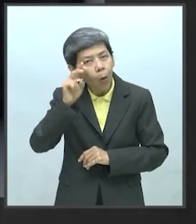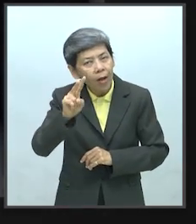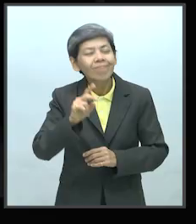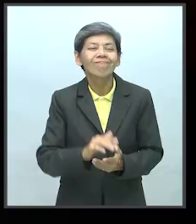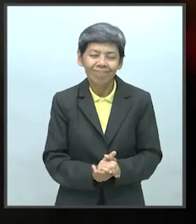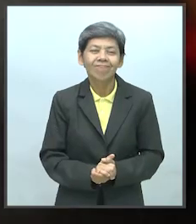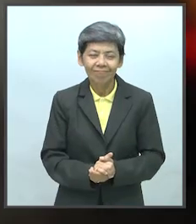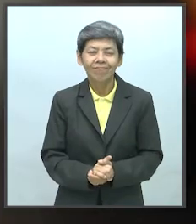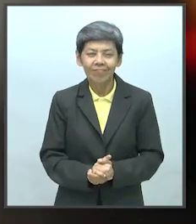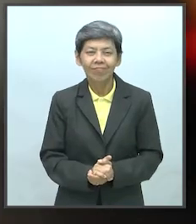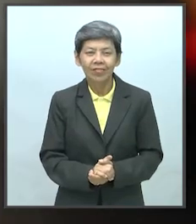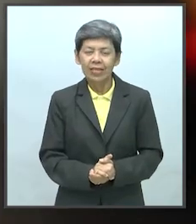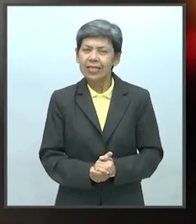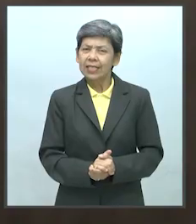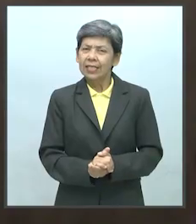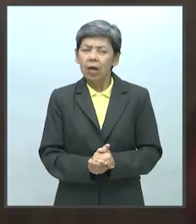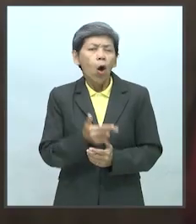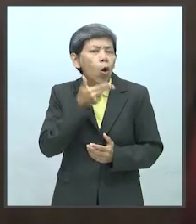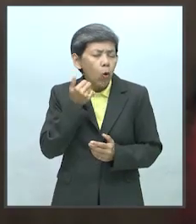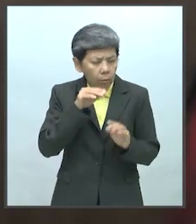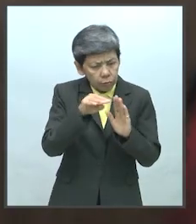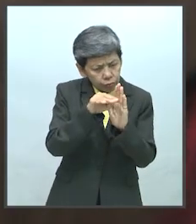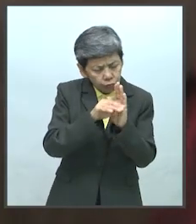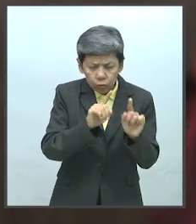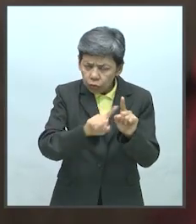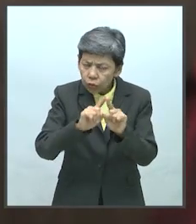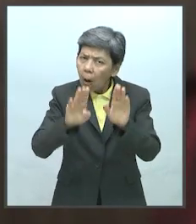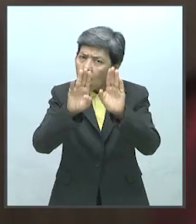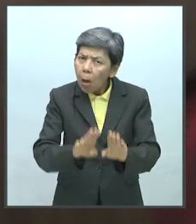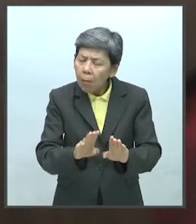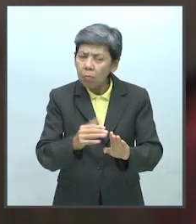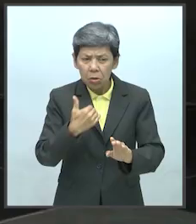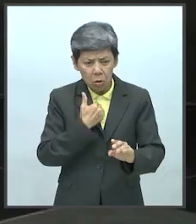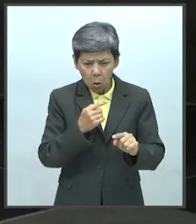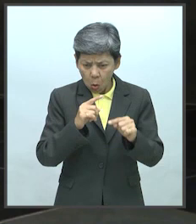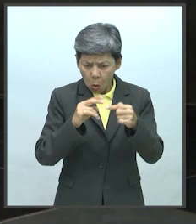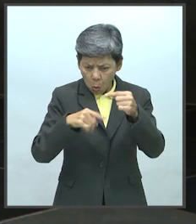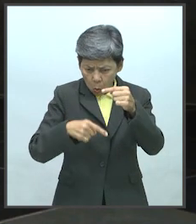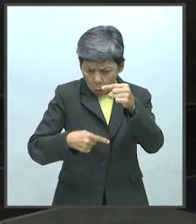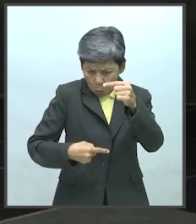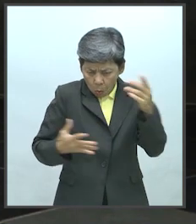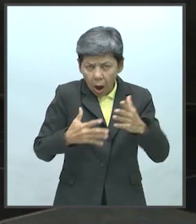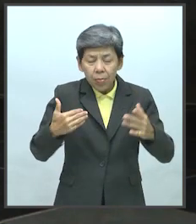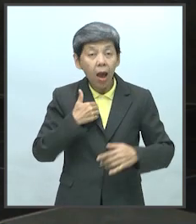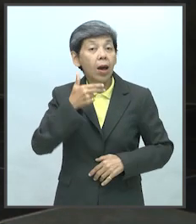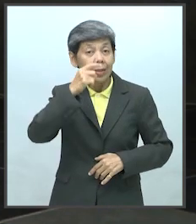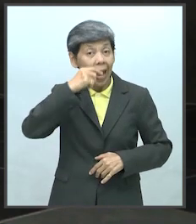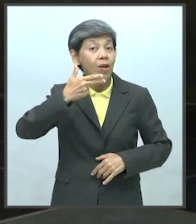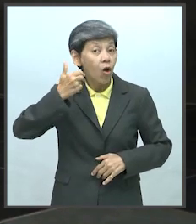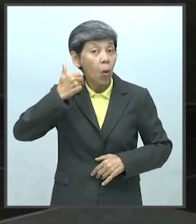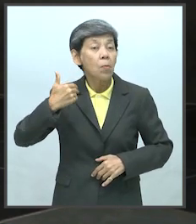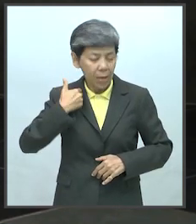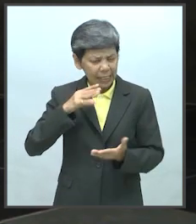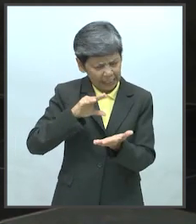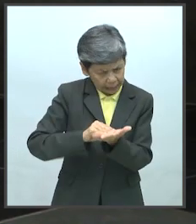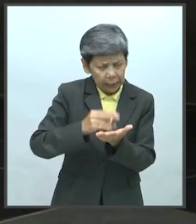2วันประมาณแบบนี ้แล้วประเภทของขนมเนี่ยค่ะมันมีกี่แบบคะคือเหมือนมันเยอะมากๆเลยค ่ะครับจริงๆขนมไ